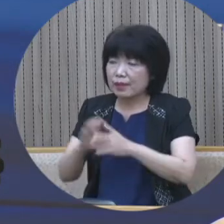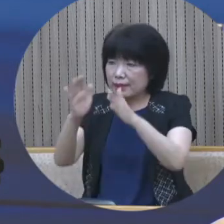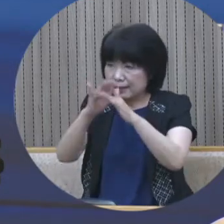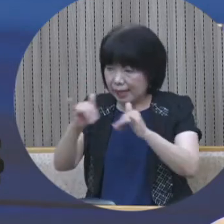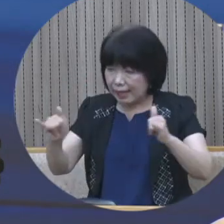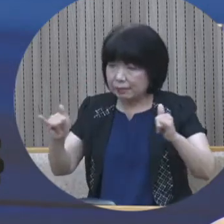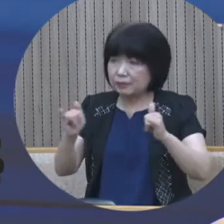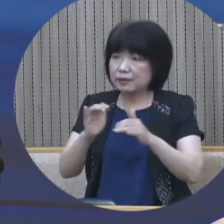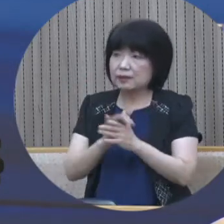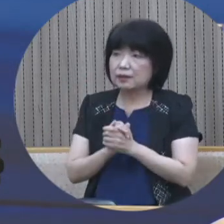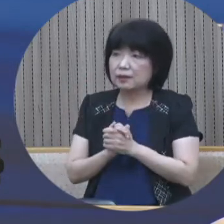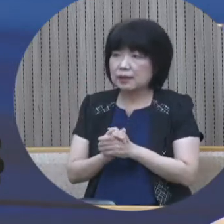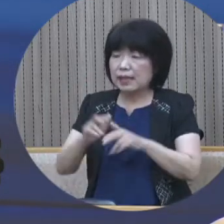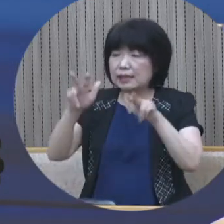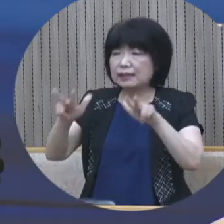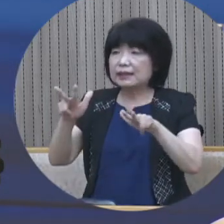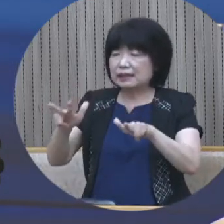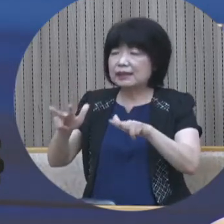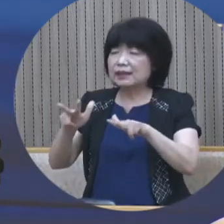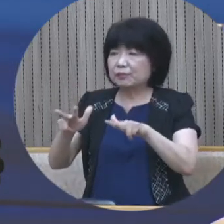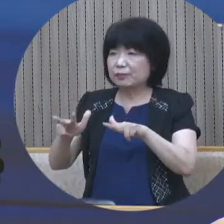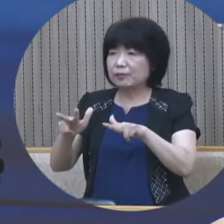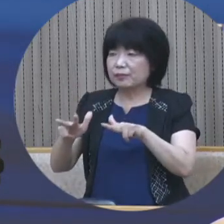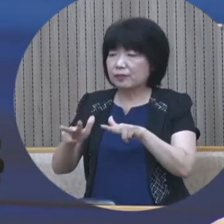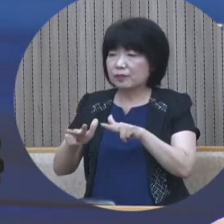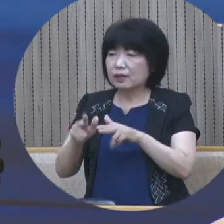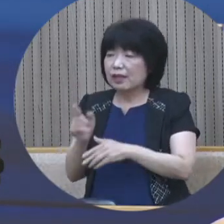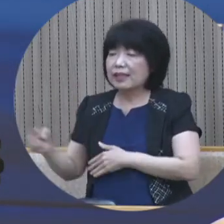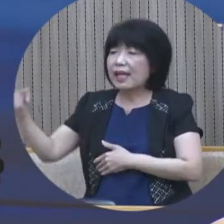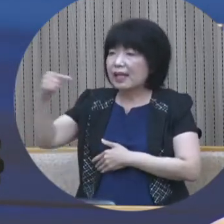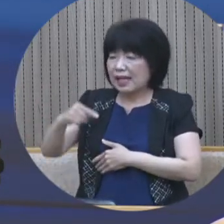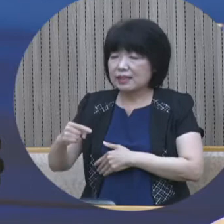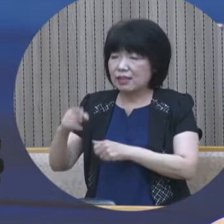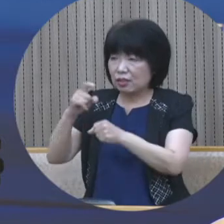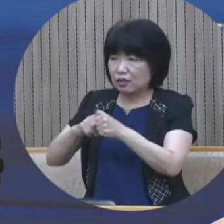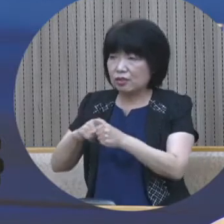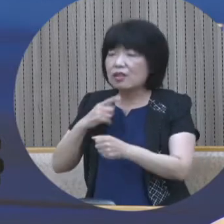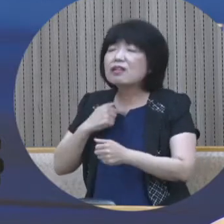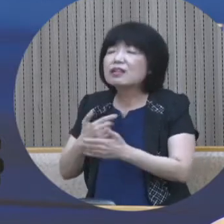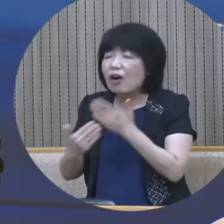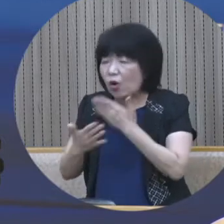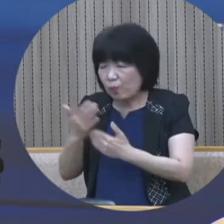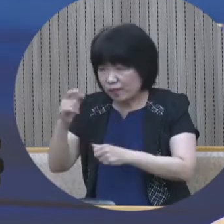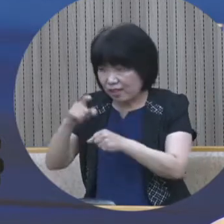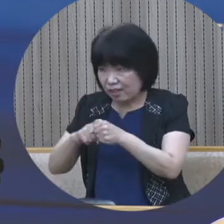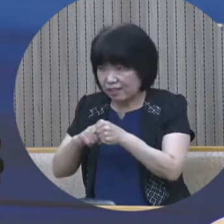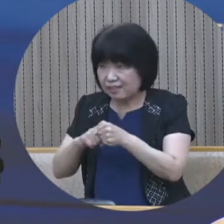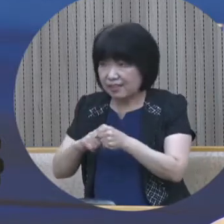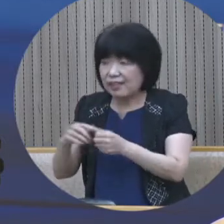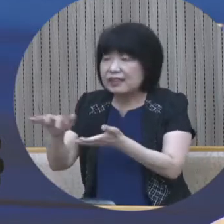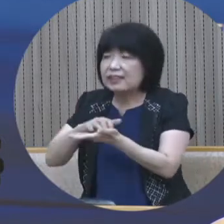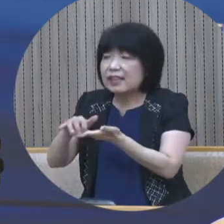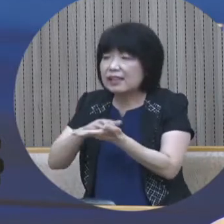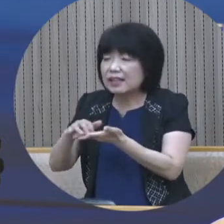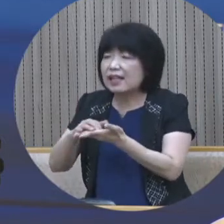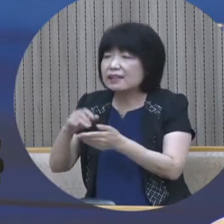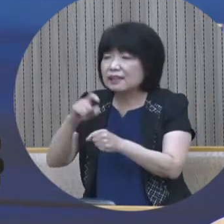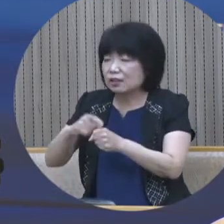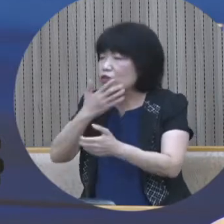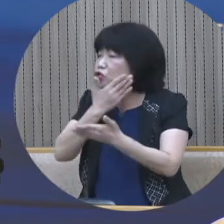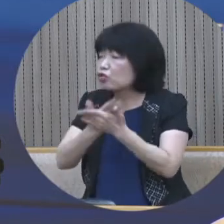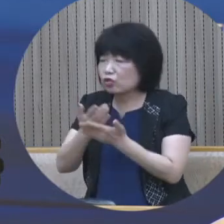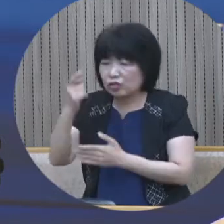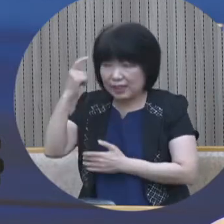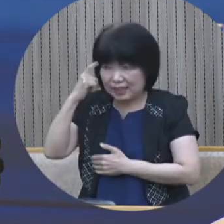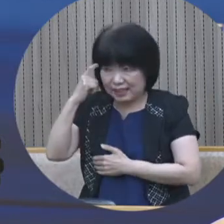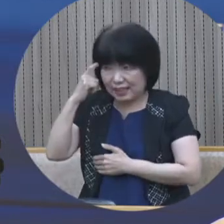사람들은 현실적이고 객관적이고 경험적이고 계산적인 것을 중요하게